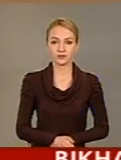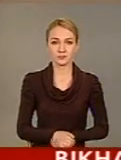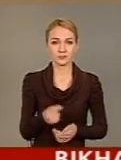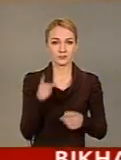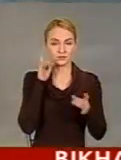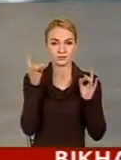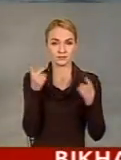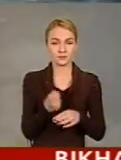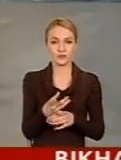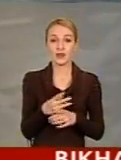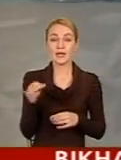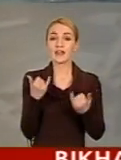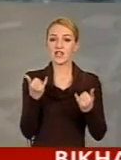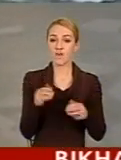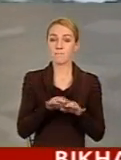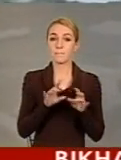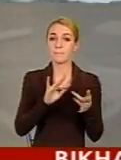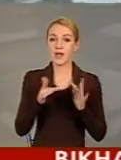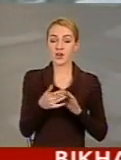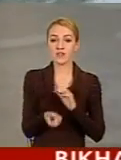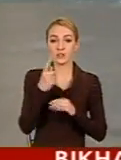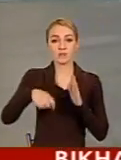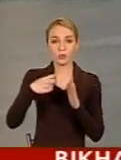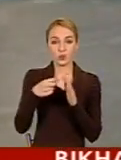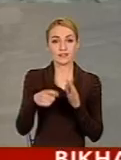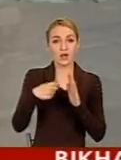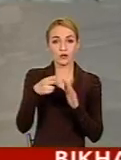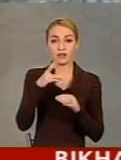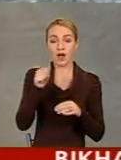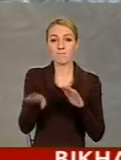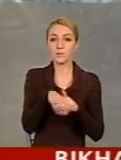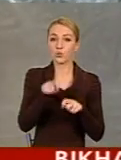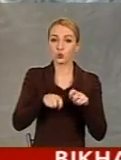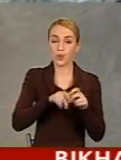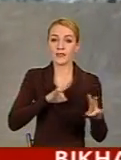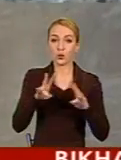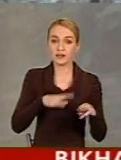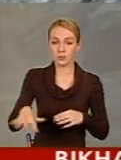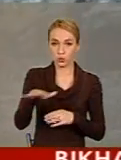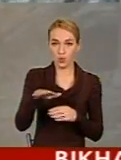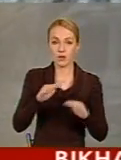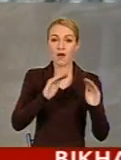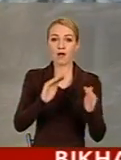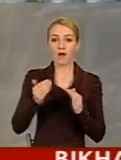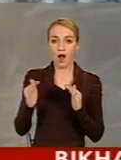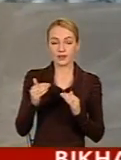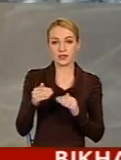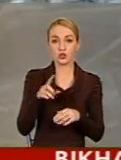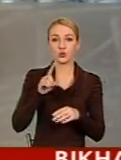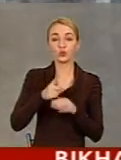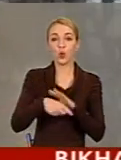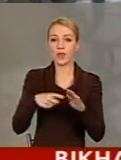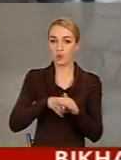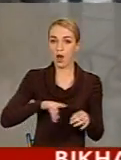все Ну і нині в мережі з'явилося відео зняте на підконтрольній терористам території кадри з донецького аеропорту і прилеглих